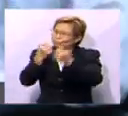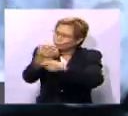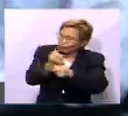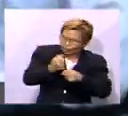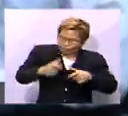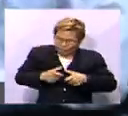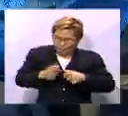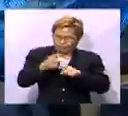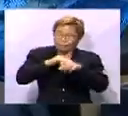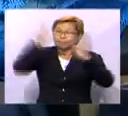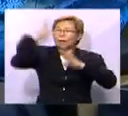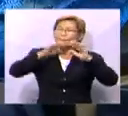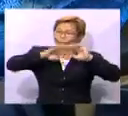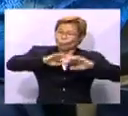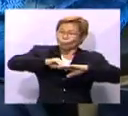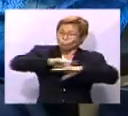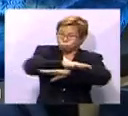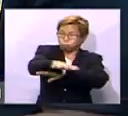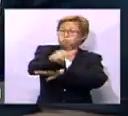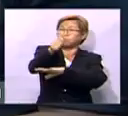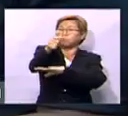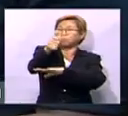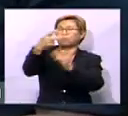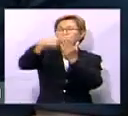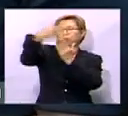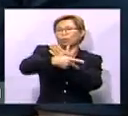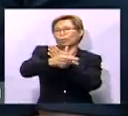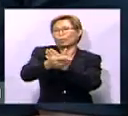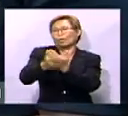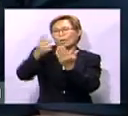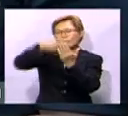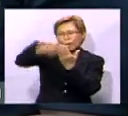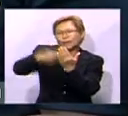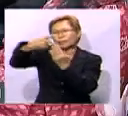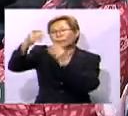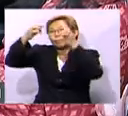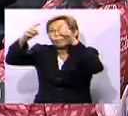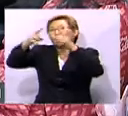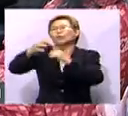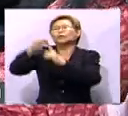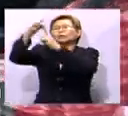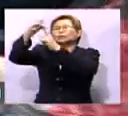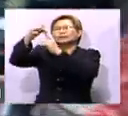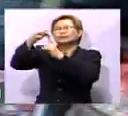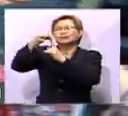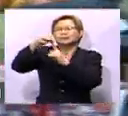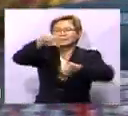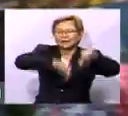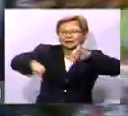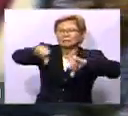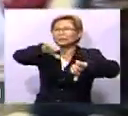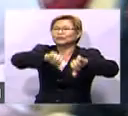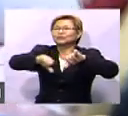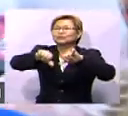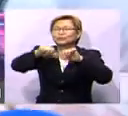kepada negara mampu memberi impak yang besar menerusi program inisiatif pendidikan Kursus Sains Sukan Tahap 1 anjuran